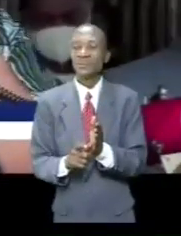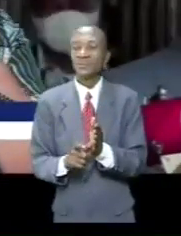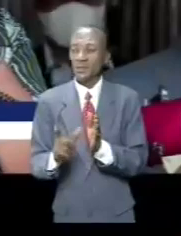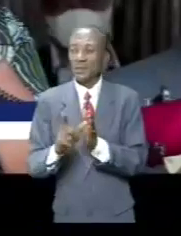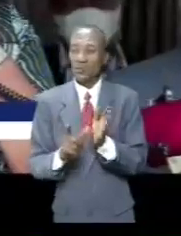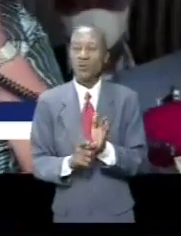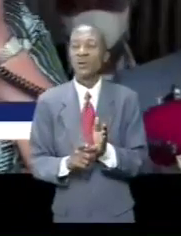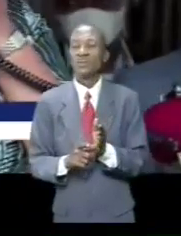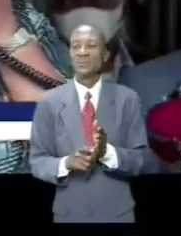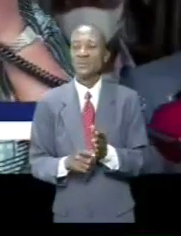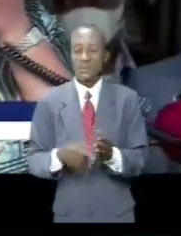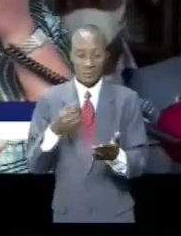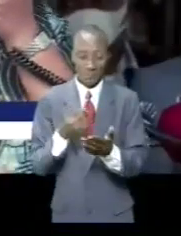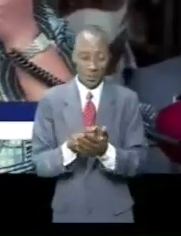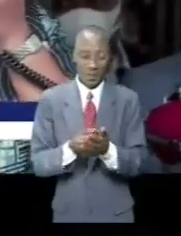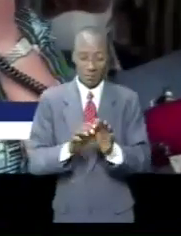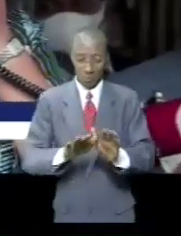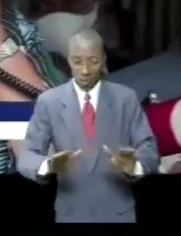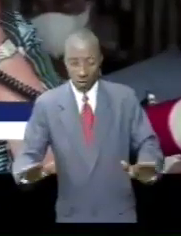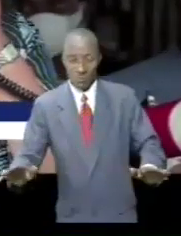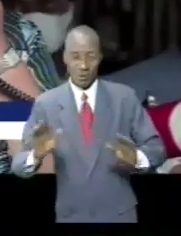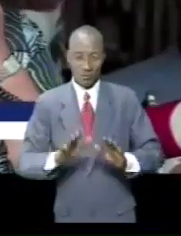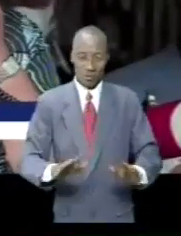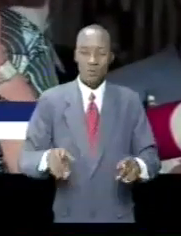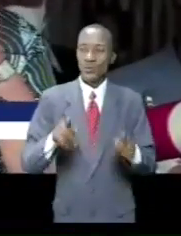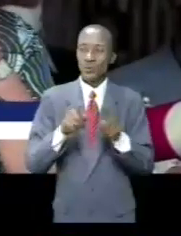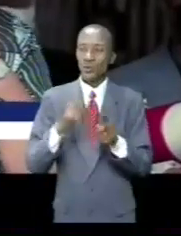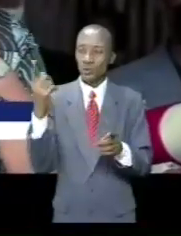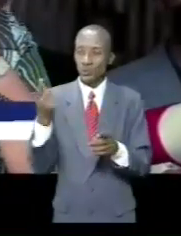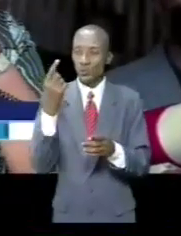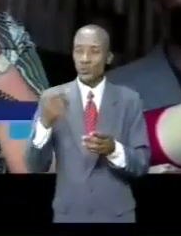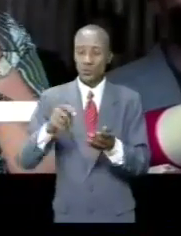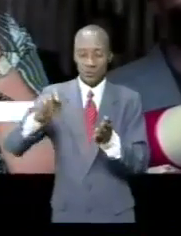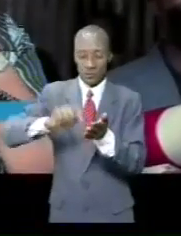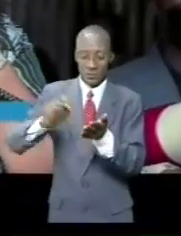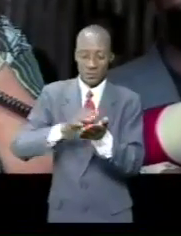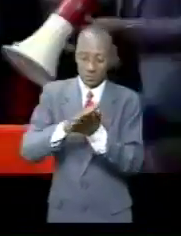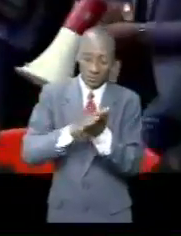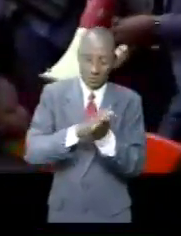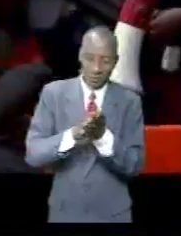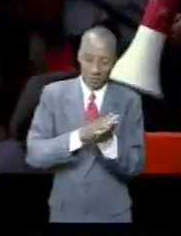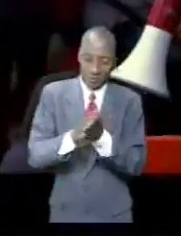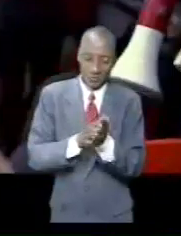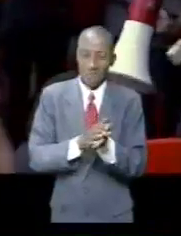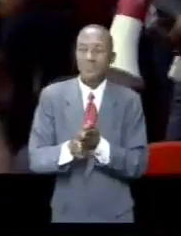pains et à utiliser les gels désinfectants que nous vous avons apportés.